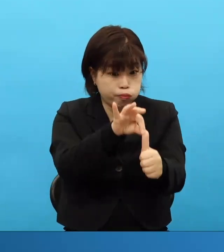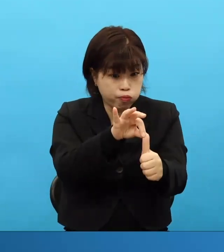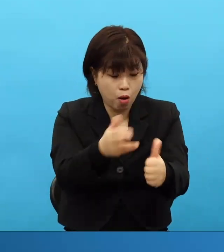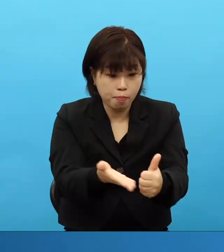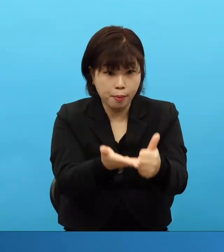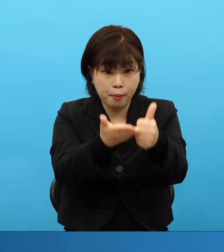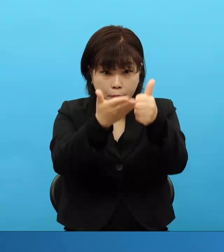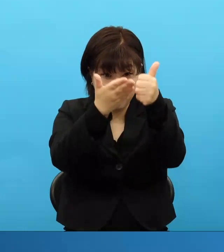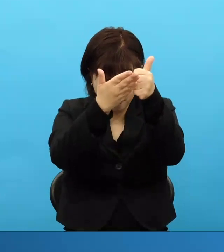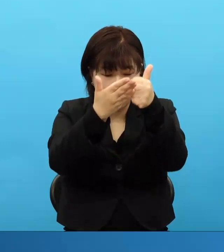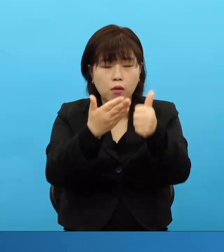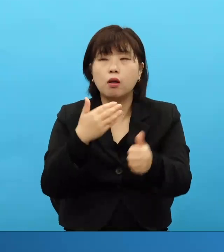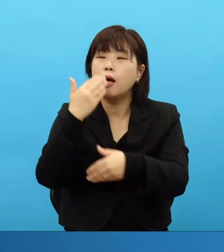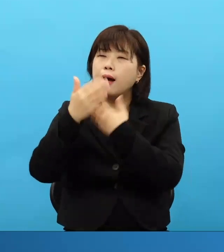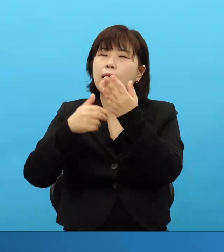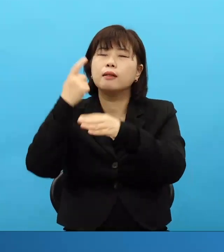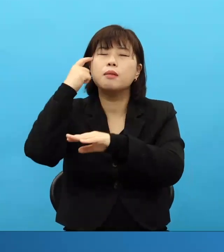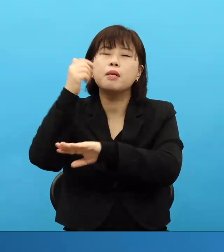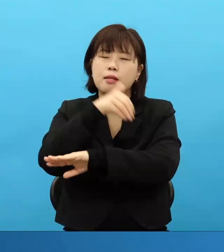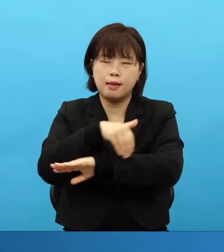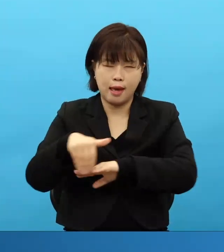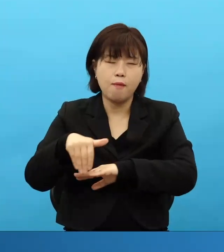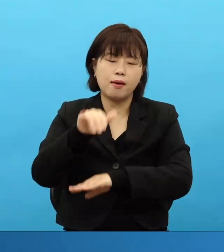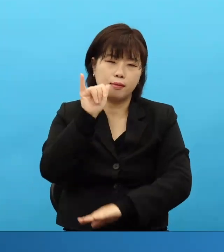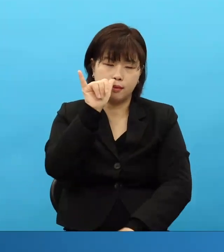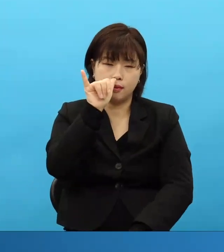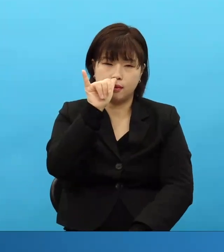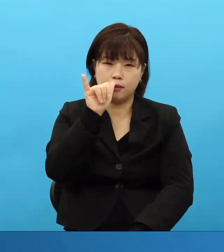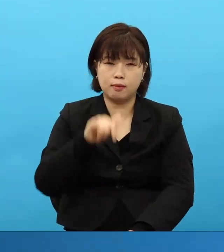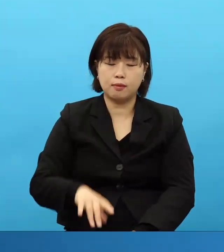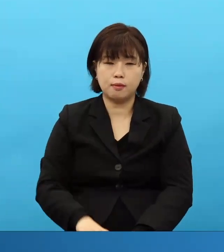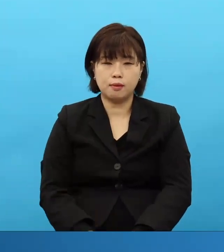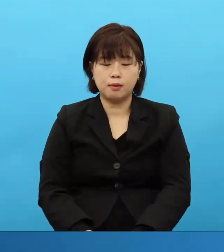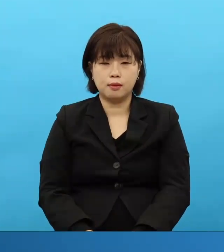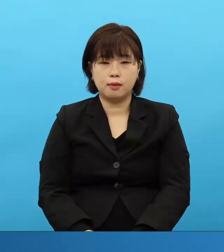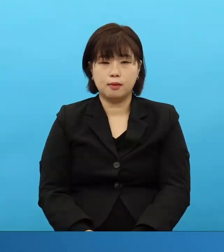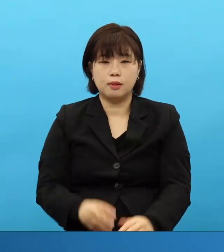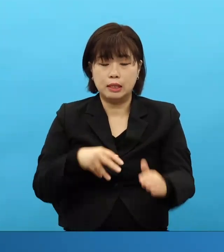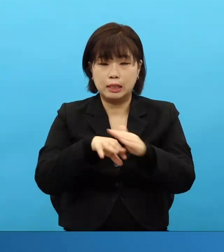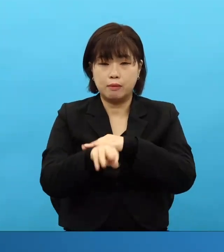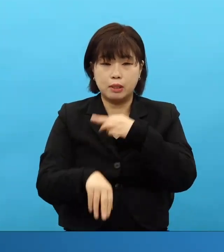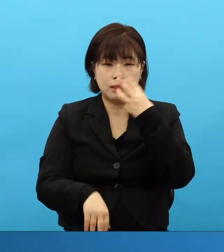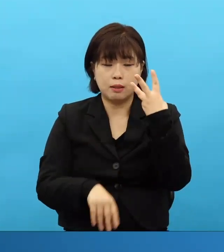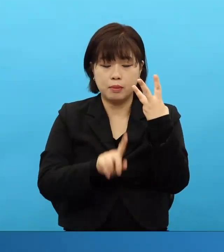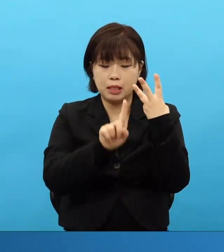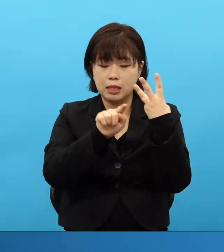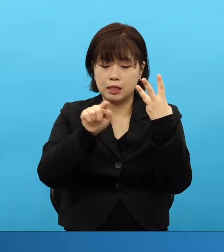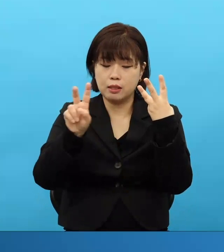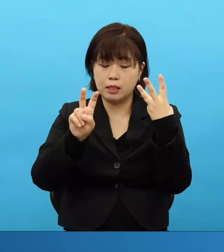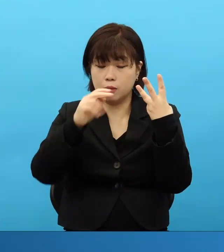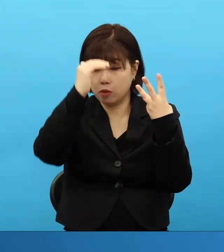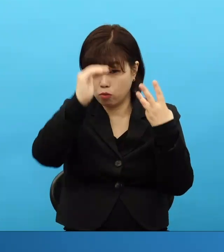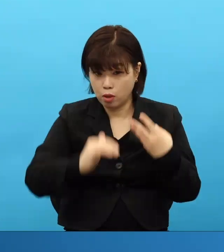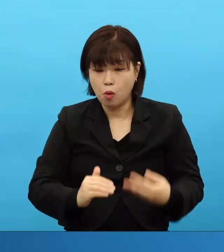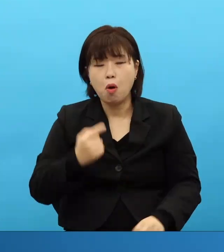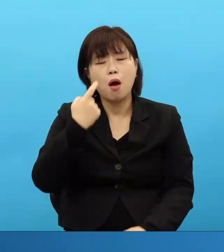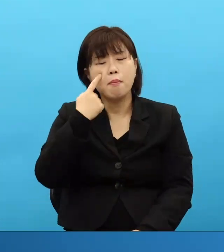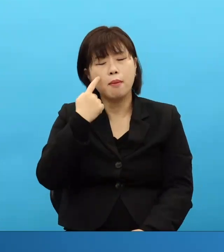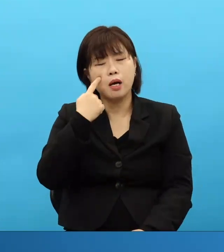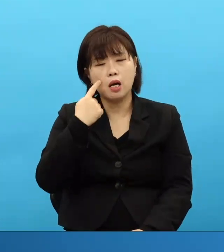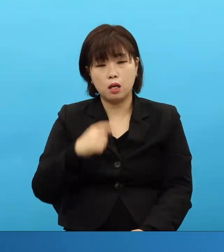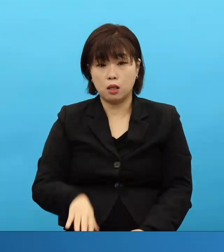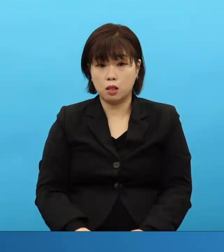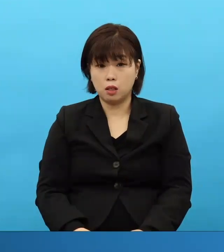would accomplish Exodus 하나님이 3. 하신 겁니다. God did it. 이 3장 전체는 여러 가지 나오죠. 이스라엘이 다 죽게 됐습니다. There are many